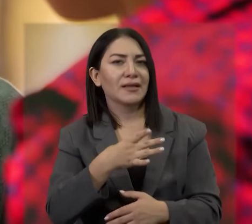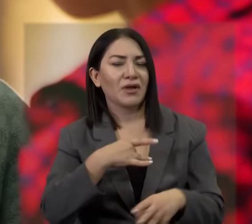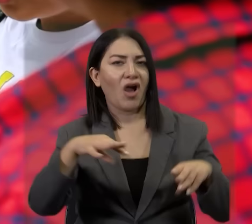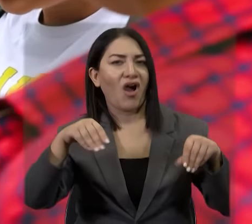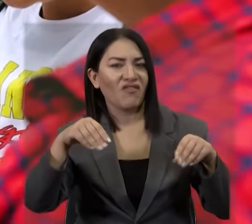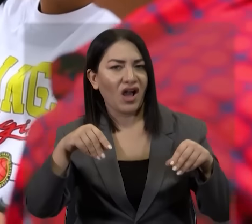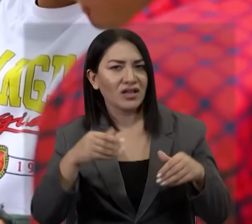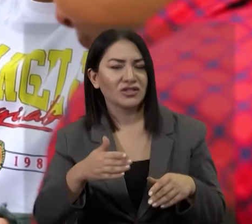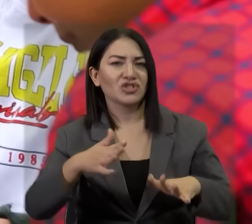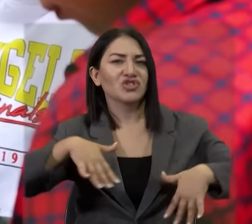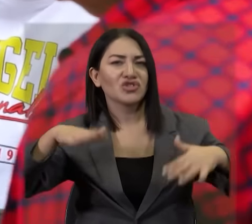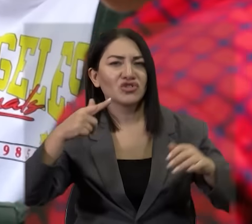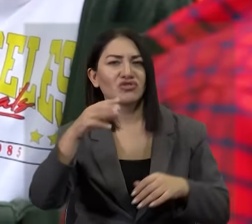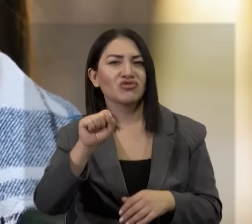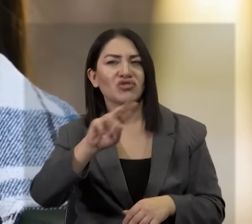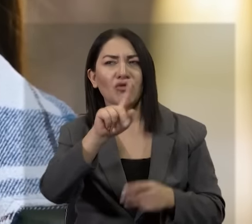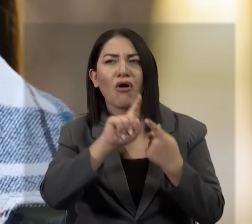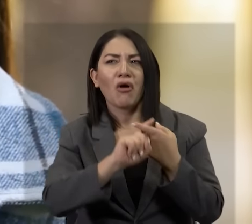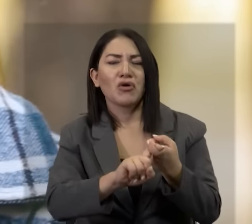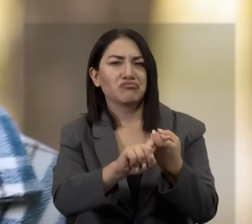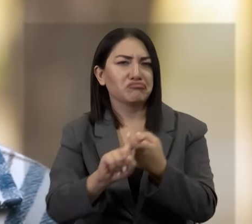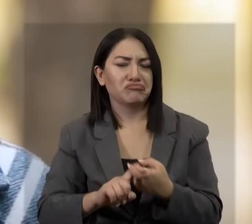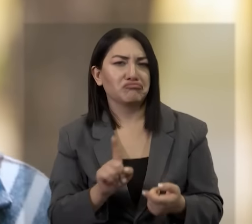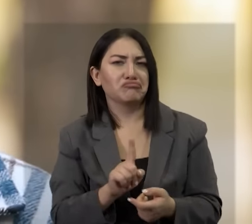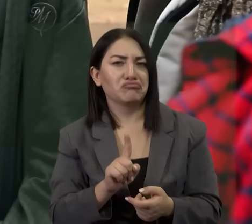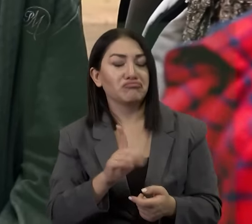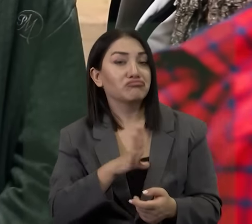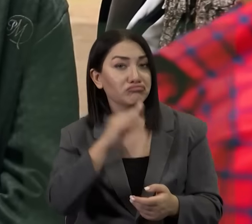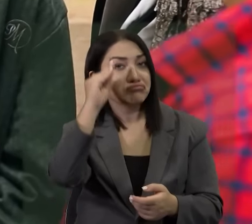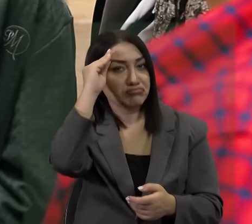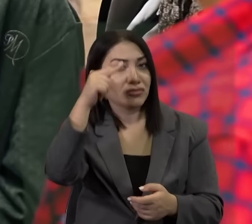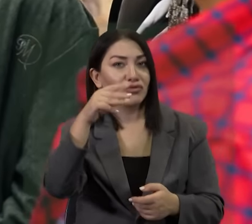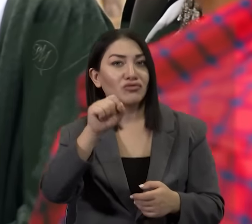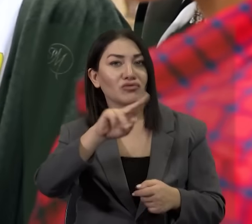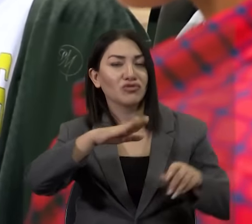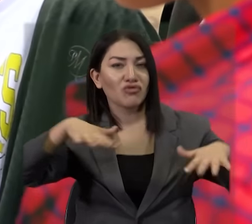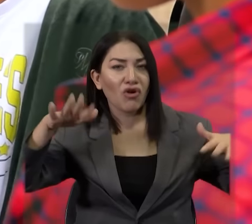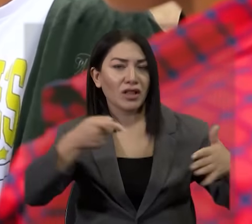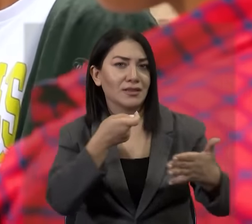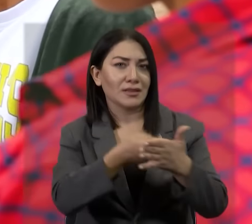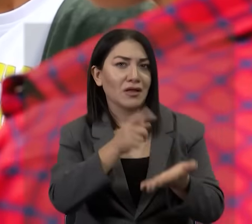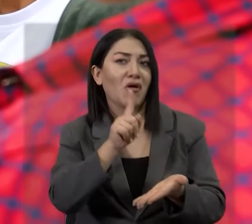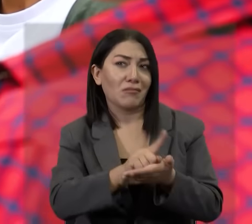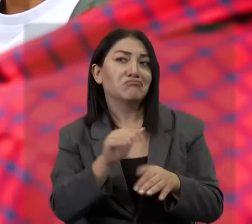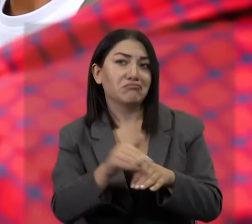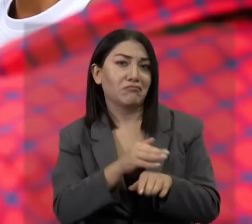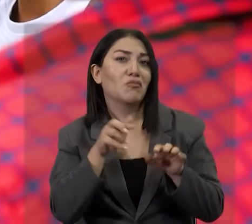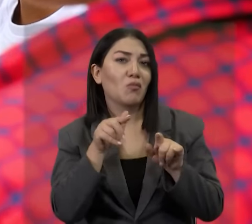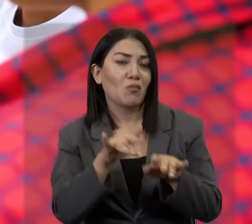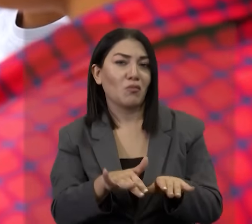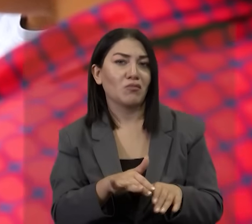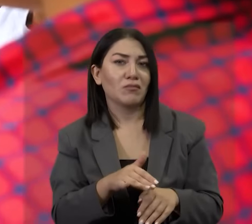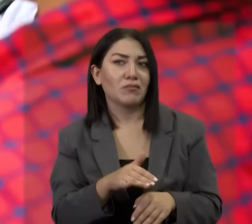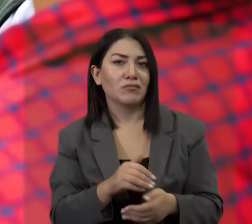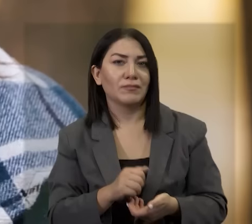Ծառ, սպիտակ ավազ, ճայերն ինչ կապ ունեն։ Դե ուզում ասի, որ ճայերին չմոռանանք կերակրենք։